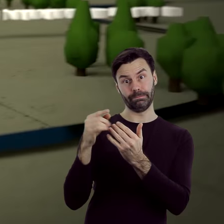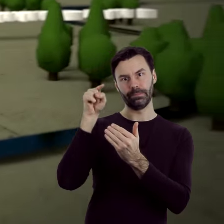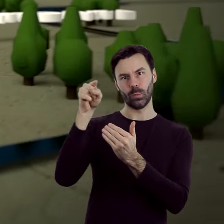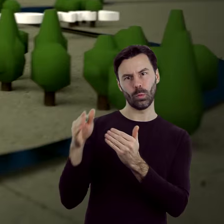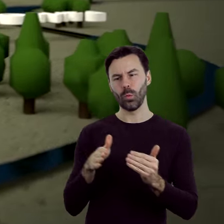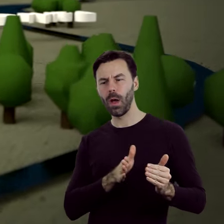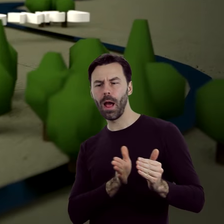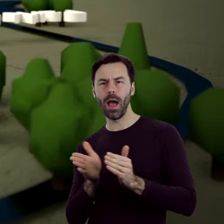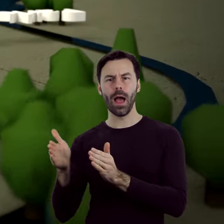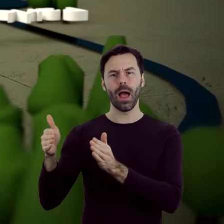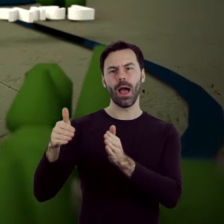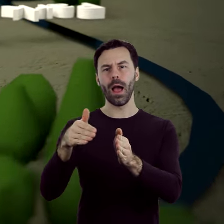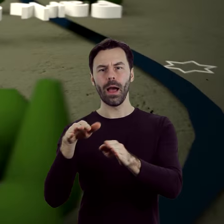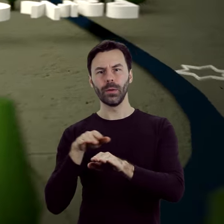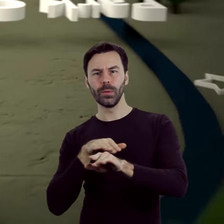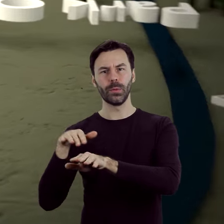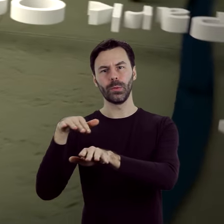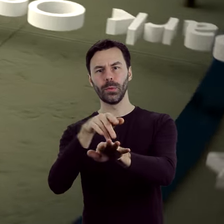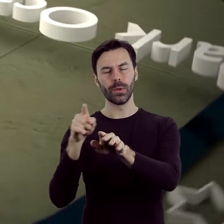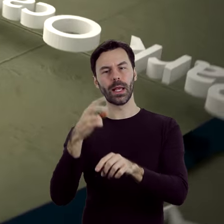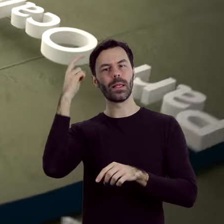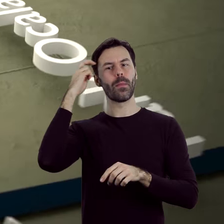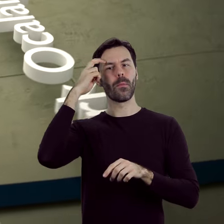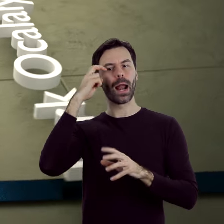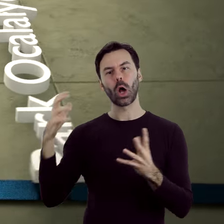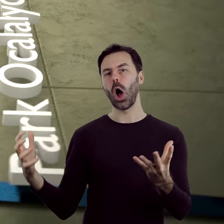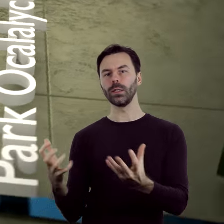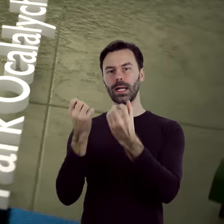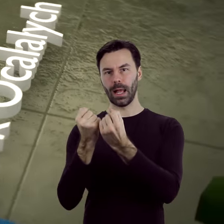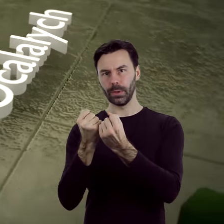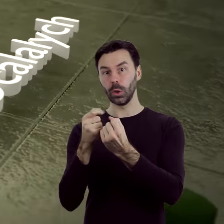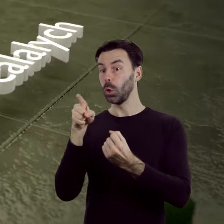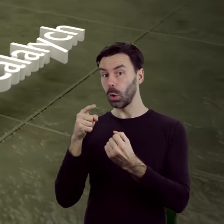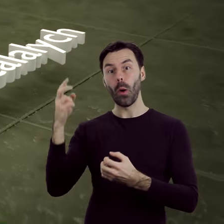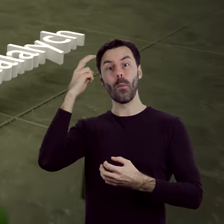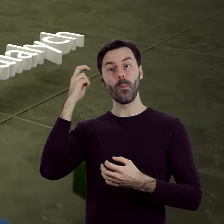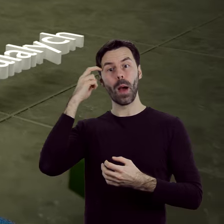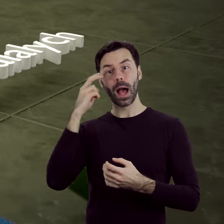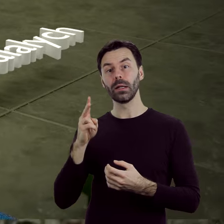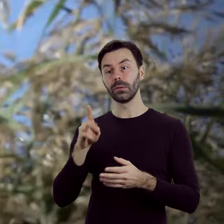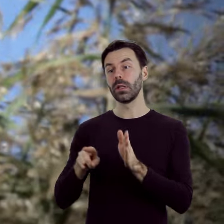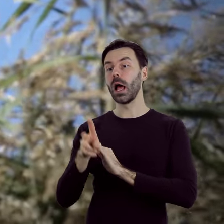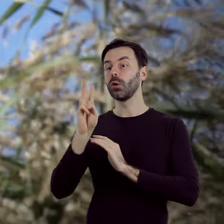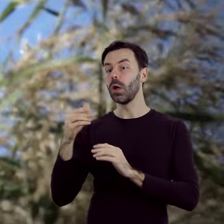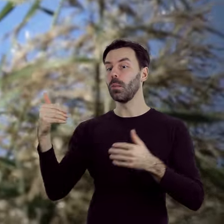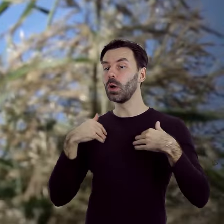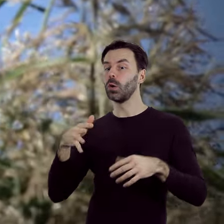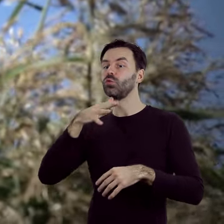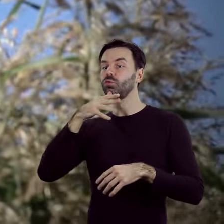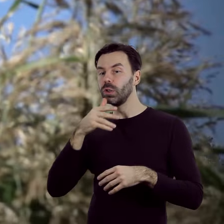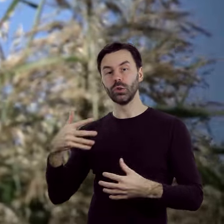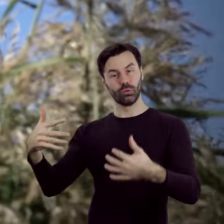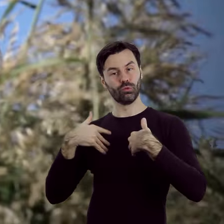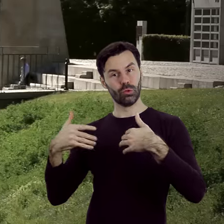Nieopodal, za kolejnym zakrętem, nad brzegami utworzono Park Ocalałych. Jest on poświęcony tym, którzy przeżyli